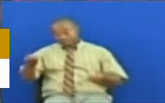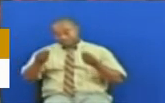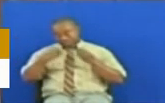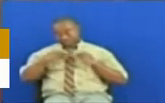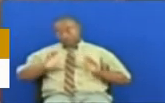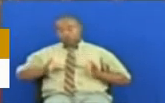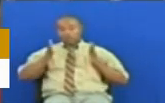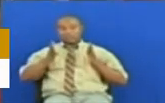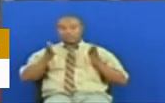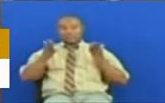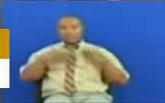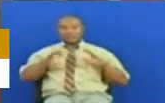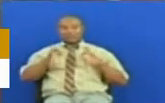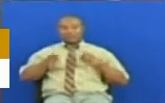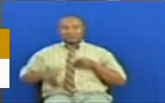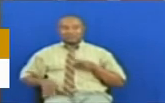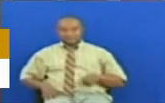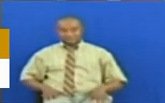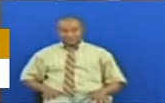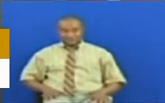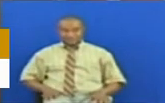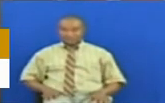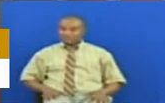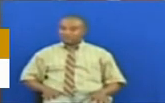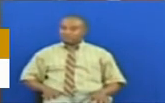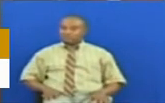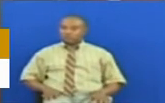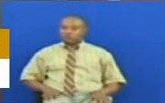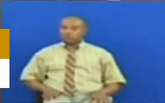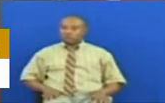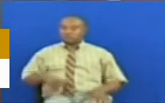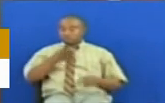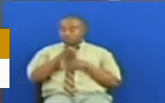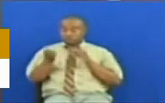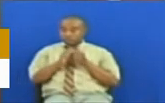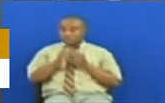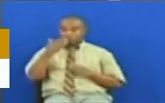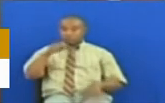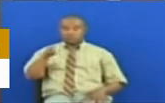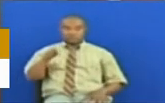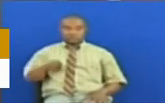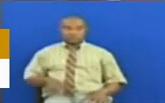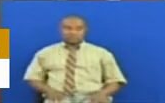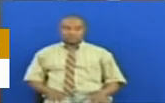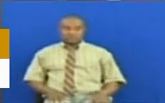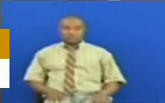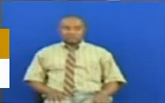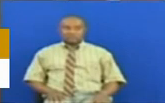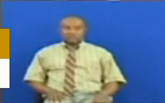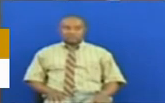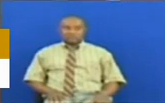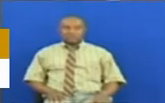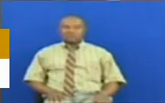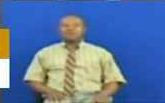uzima leo tukaje tukashughulikia swala hili nyeti la masuala yanayohusiana na